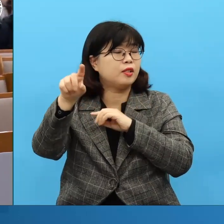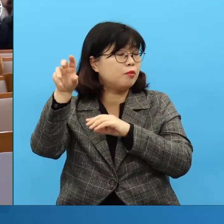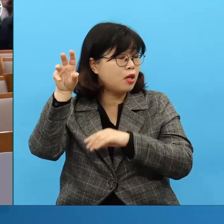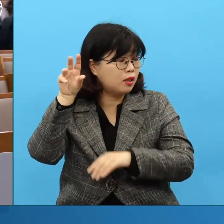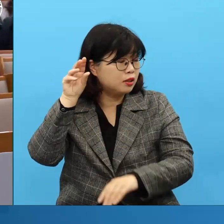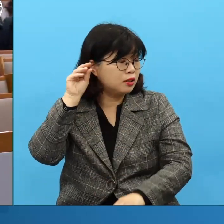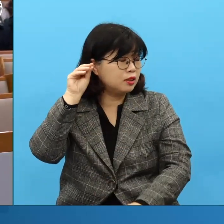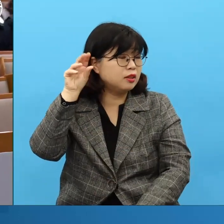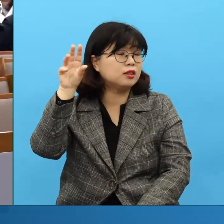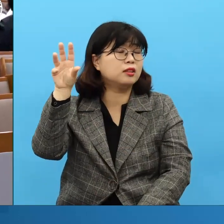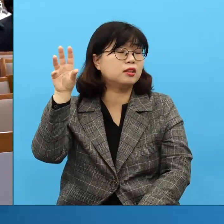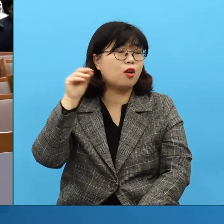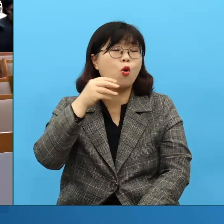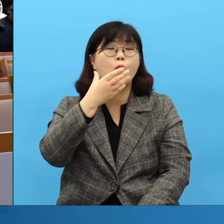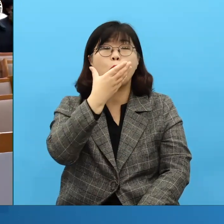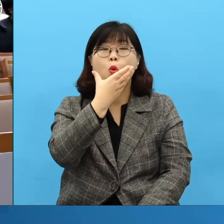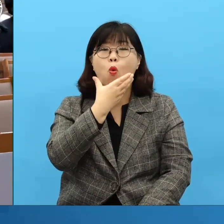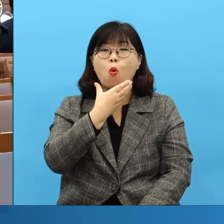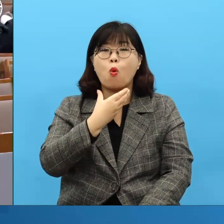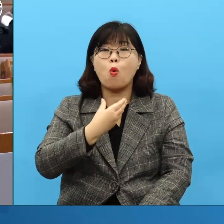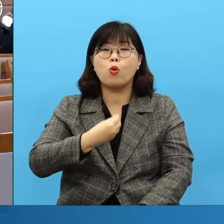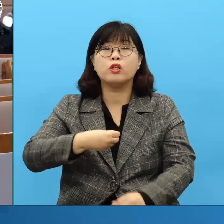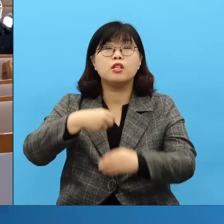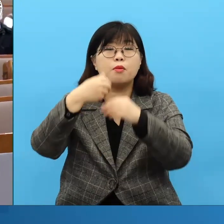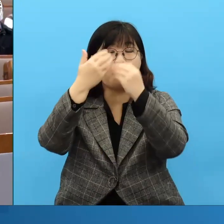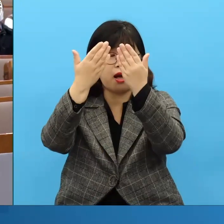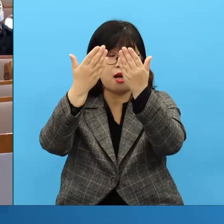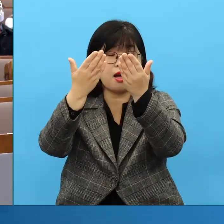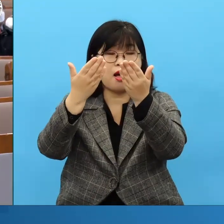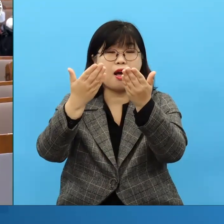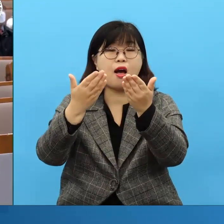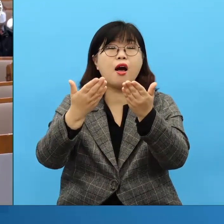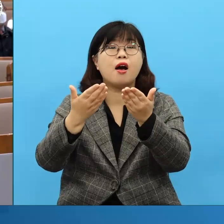말씀 듣고 복을